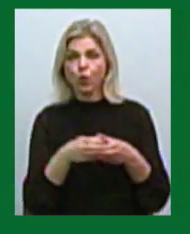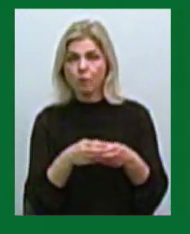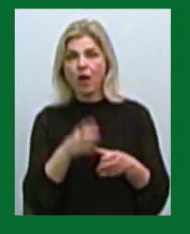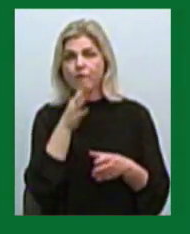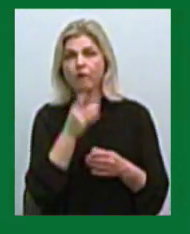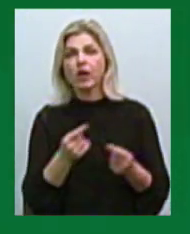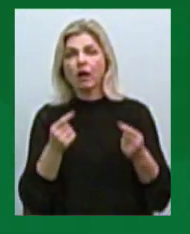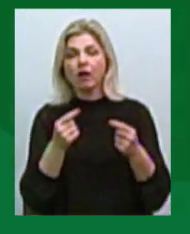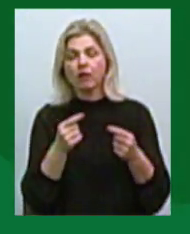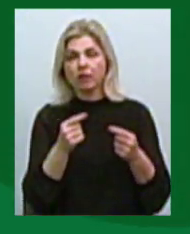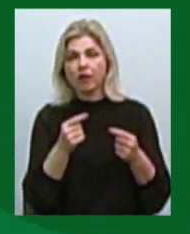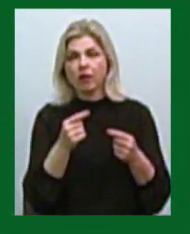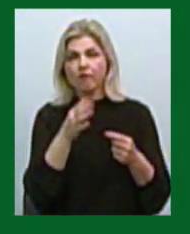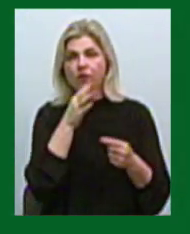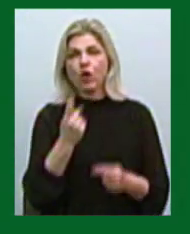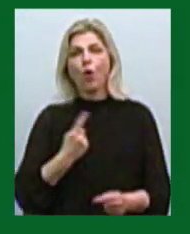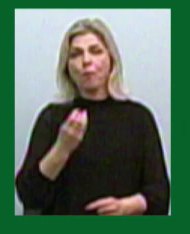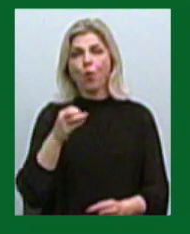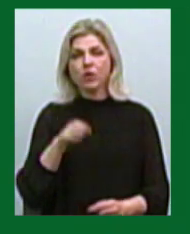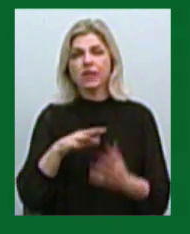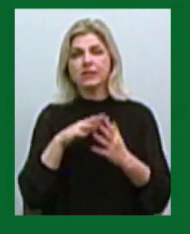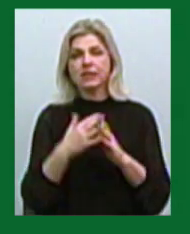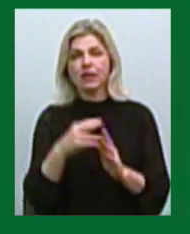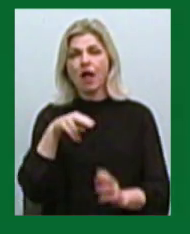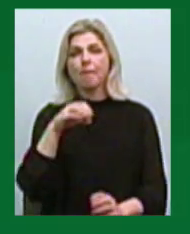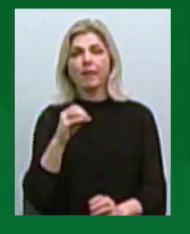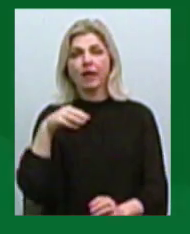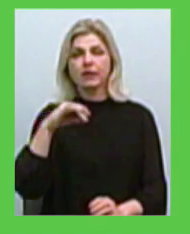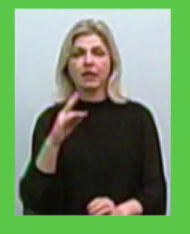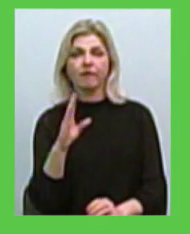встановлення спостережного посту в районі села Петрівське Донецької області.